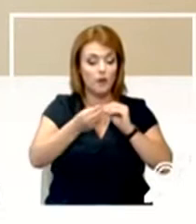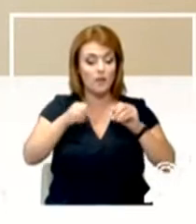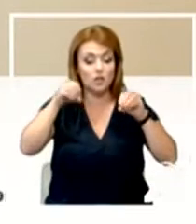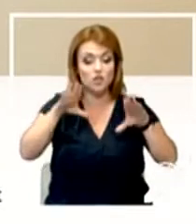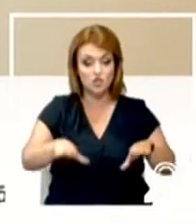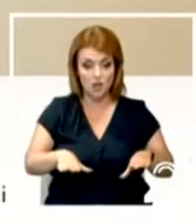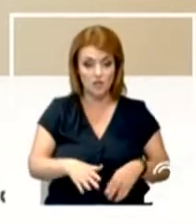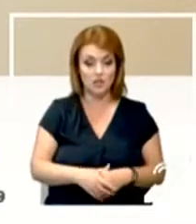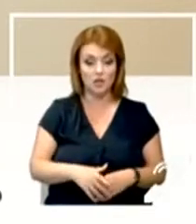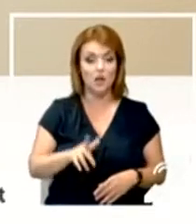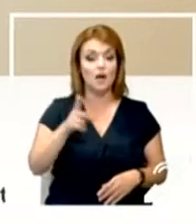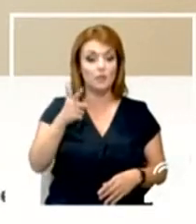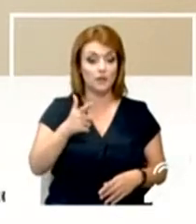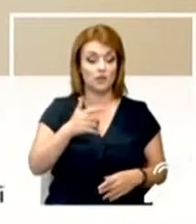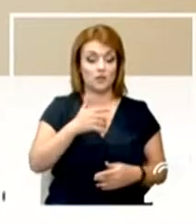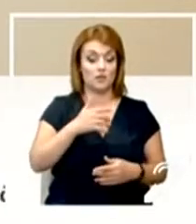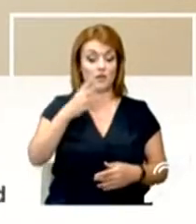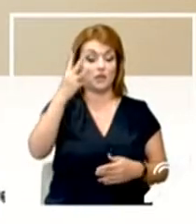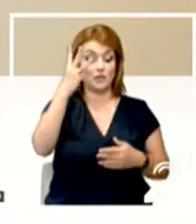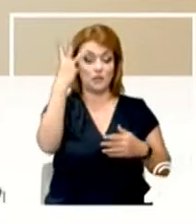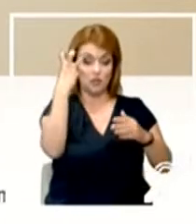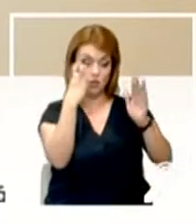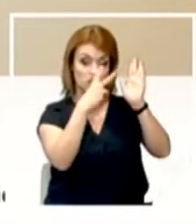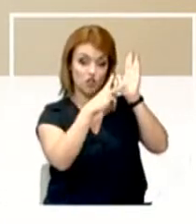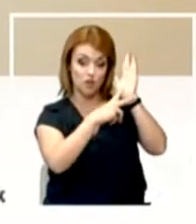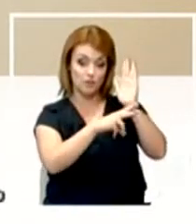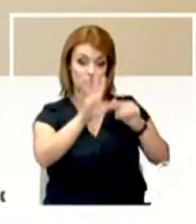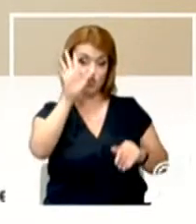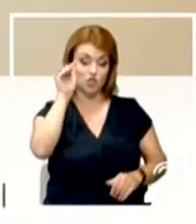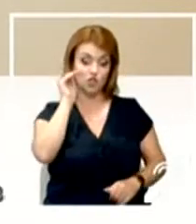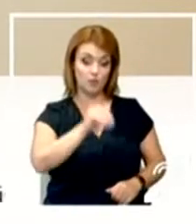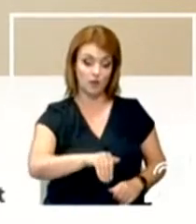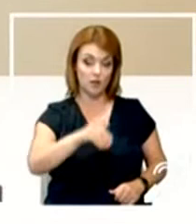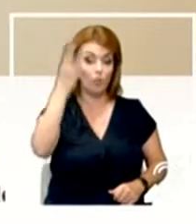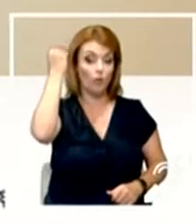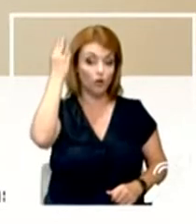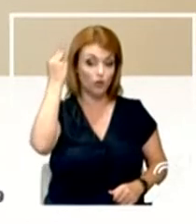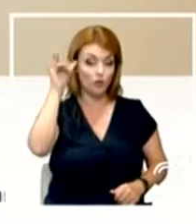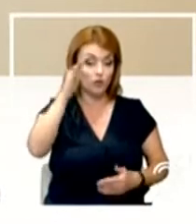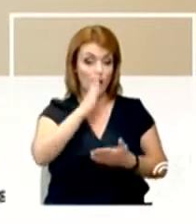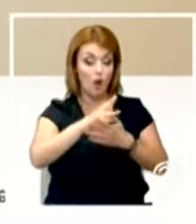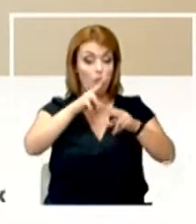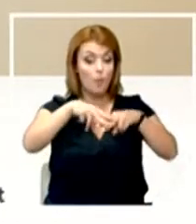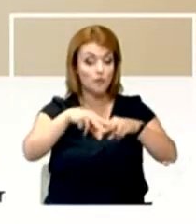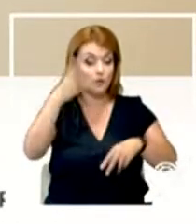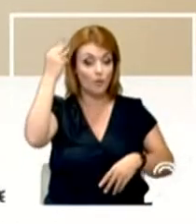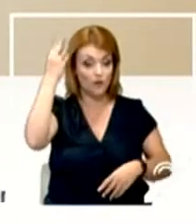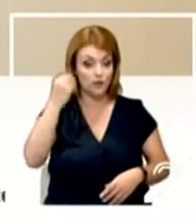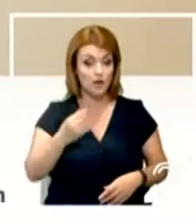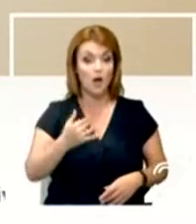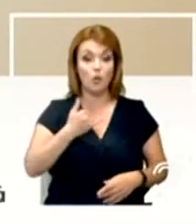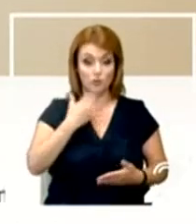avem 350.000 de cetățeni, adică quasi majoritatea populației din zonă având pașapoarte moldovenești, deci că am reușit